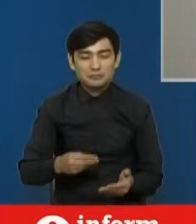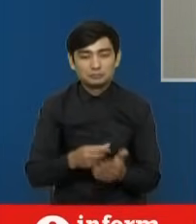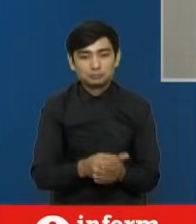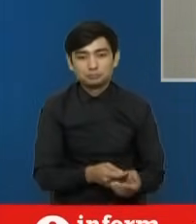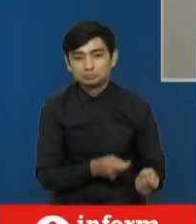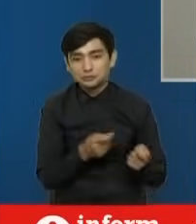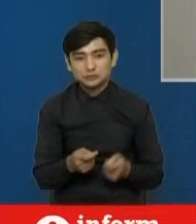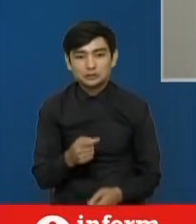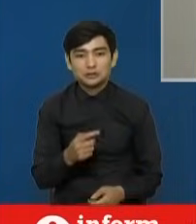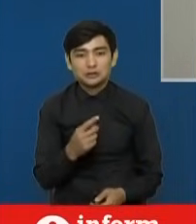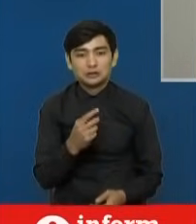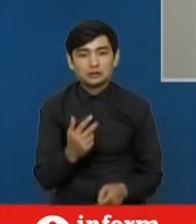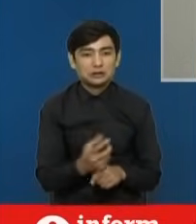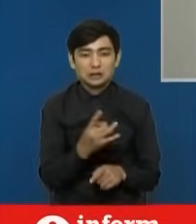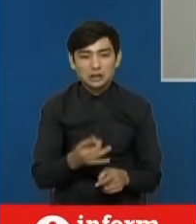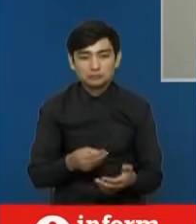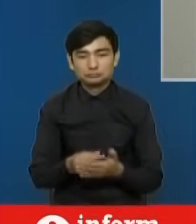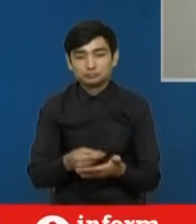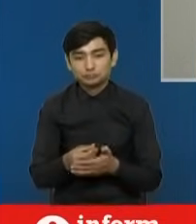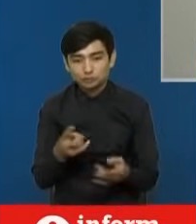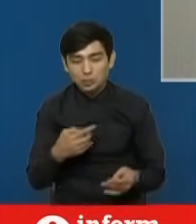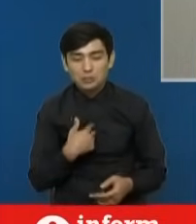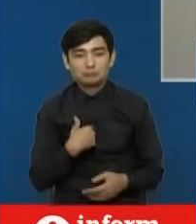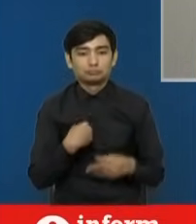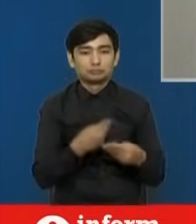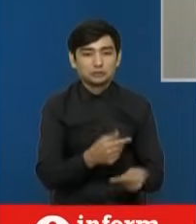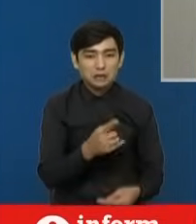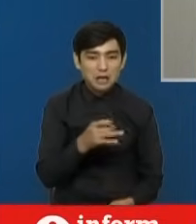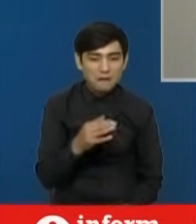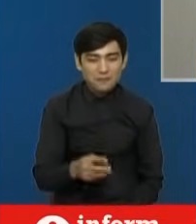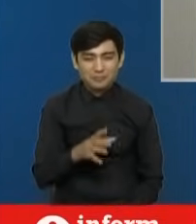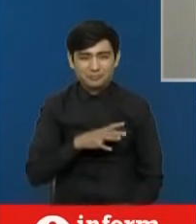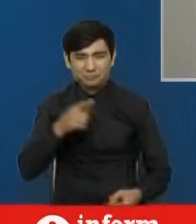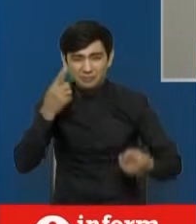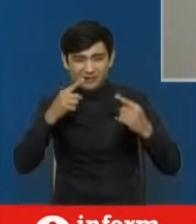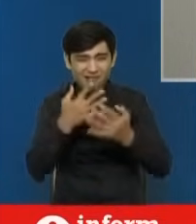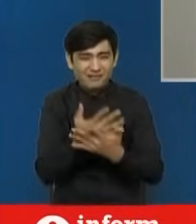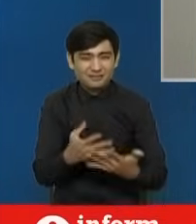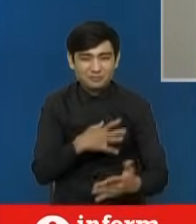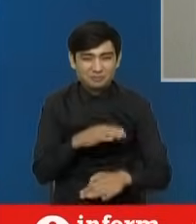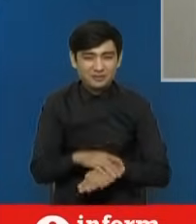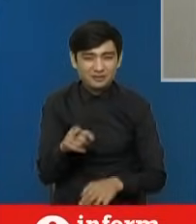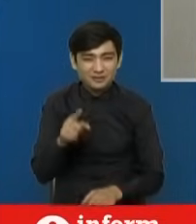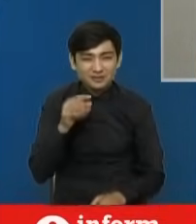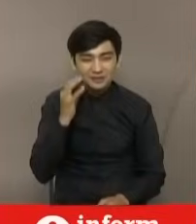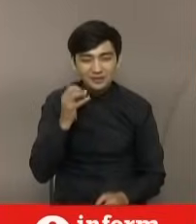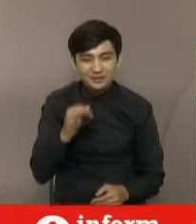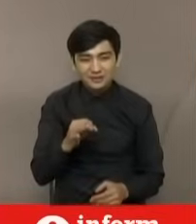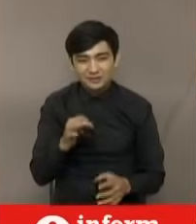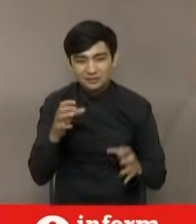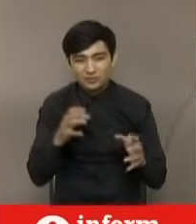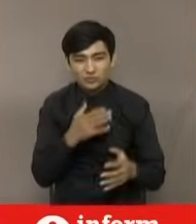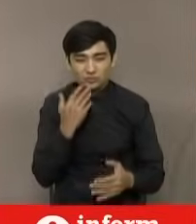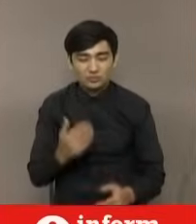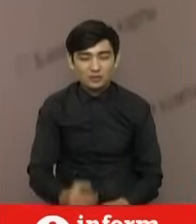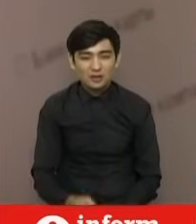одномоментно заплати 3 платежа, но на той стороне всячески препятствуют, придумывают какие-то вещи, которые нет в законе. Все